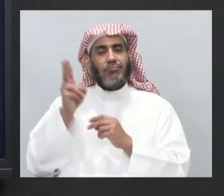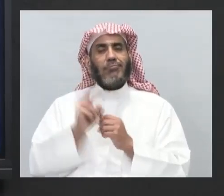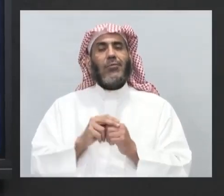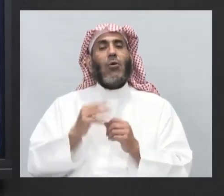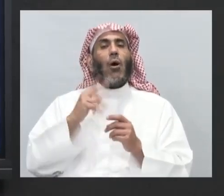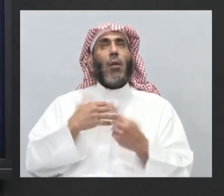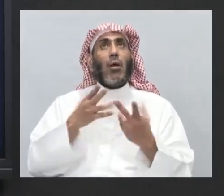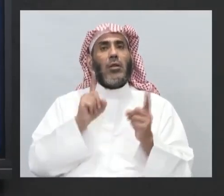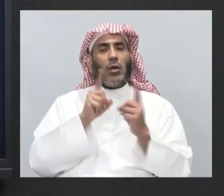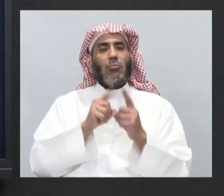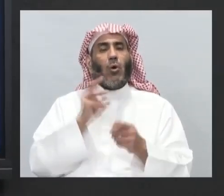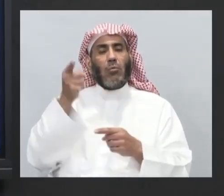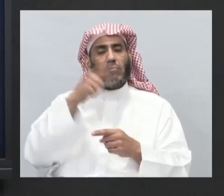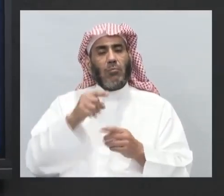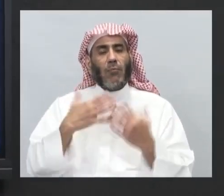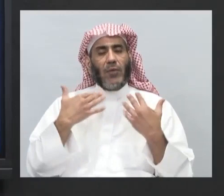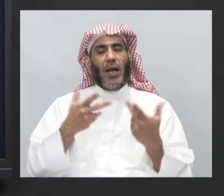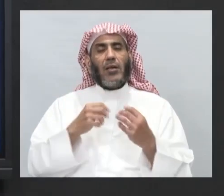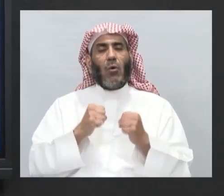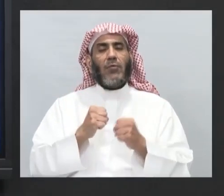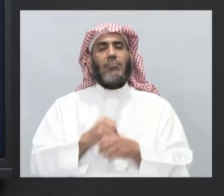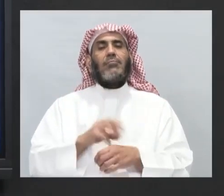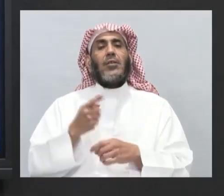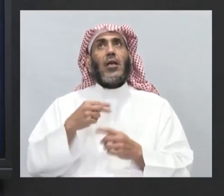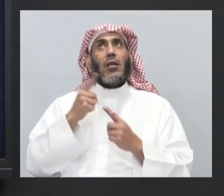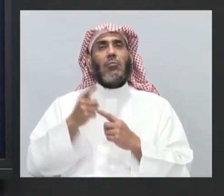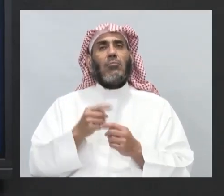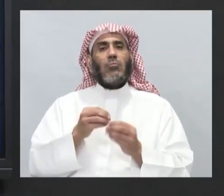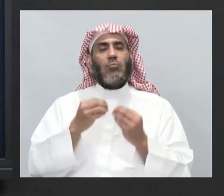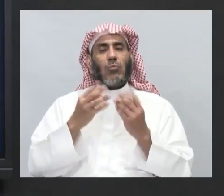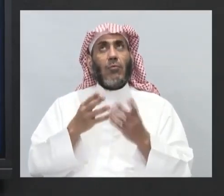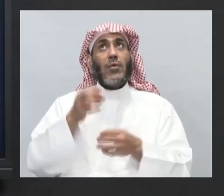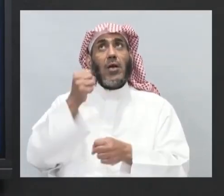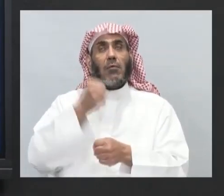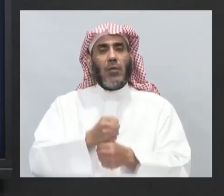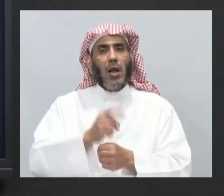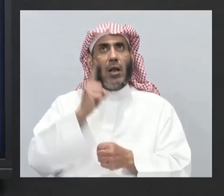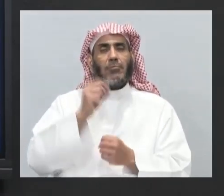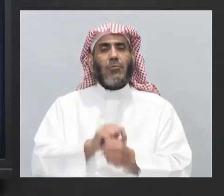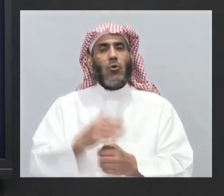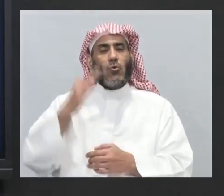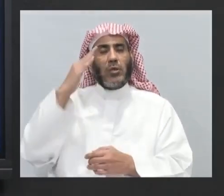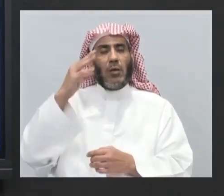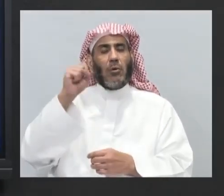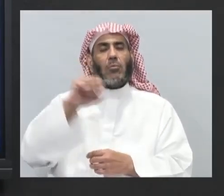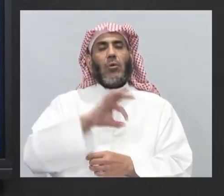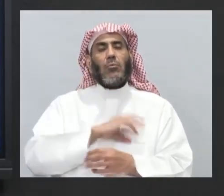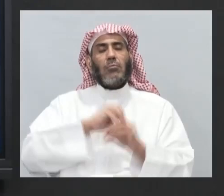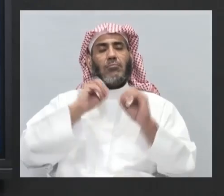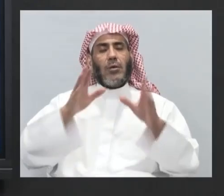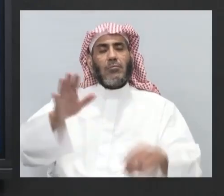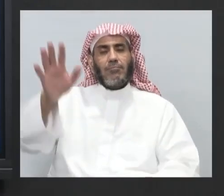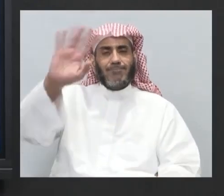ان التقيكم وانتم دائما في خير وعافيه حتى ذلكم الحين اترككم في رعايه الله وحفظه والسلام عليكم ورحمه